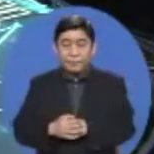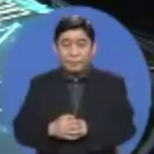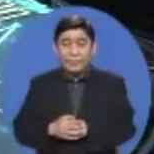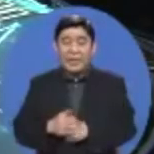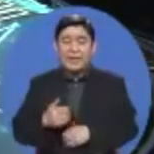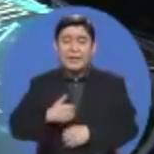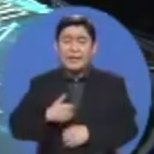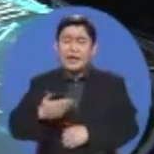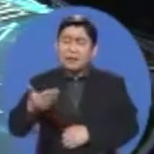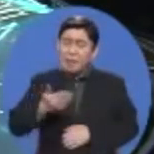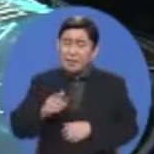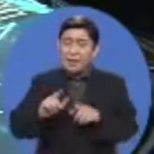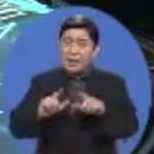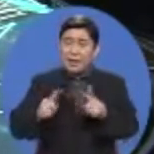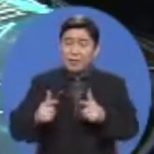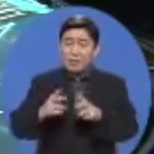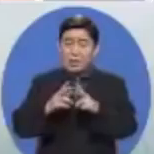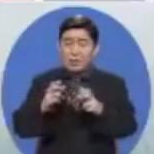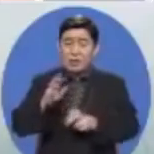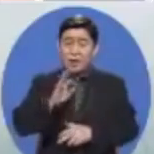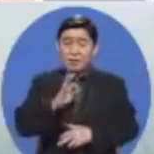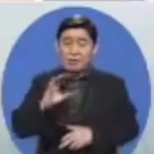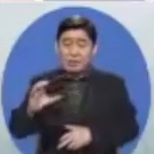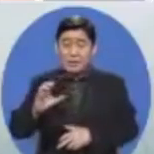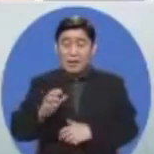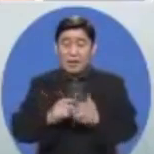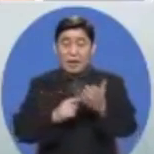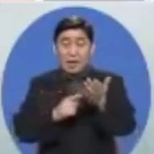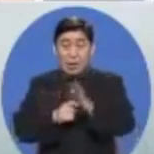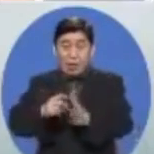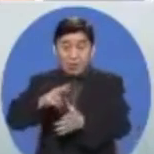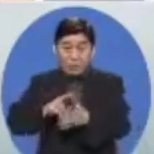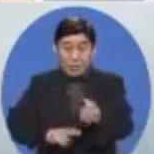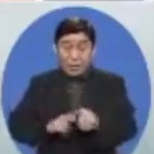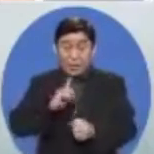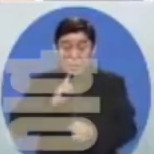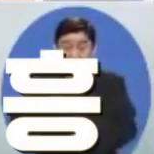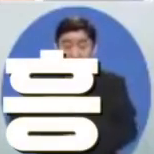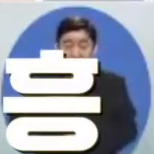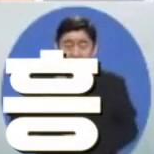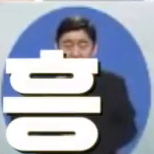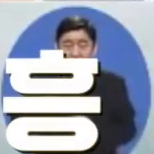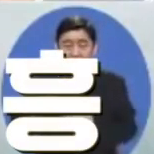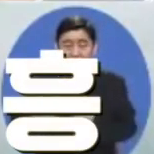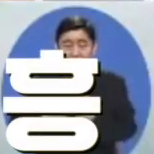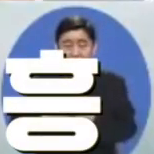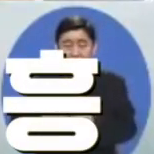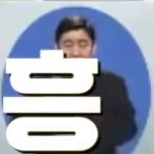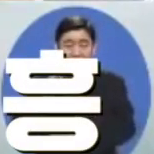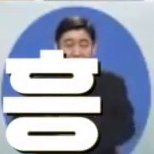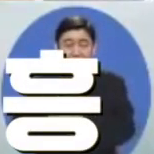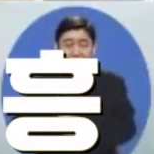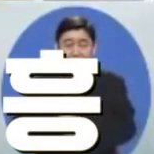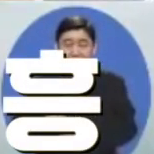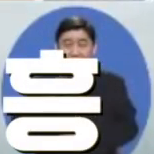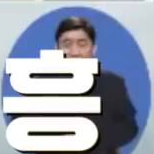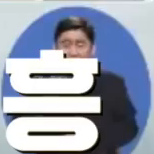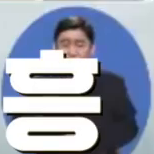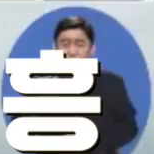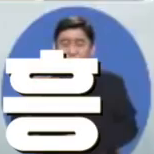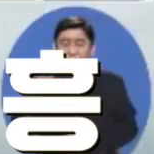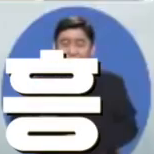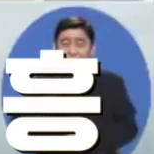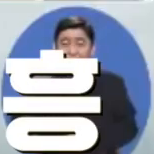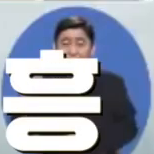그건 저희가 받은 게 아니고 성남 FC가 광고 매출한 겁니다. 차병원이나 네이버가 39억, 33억을